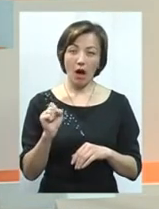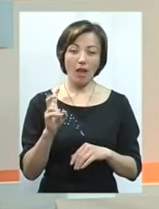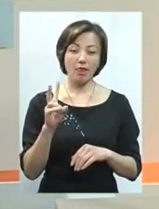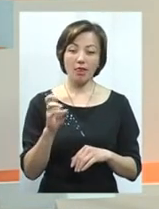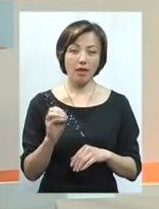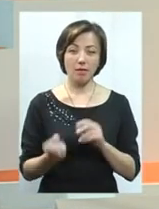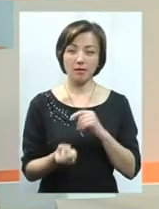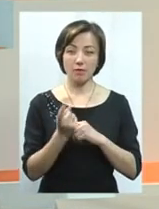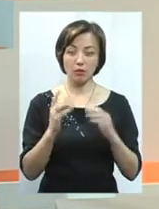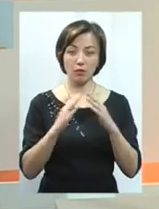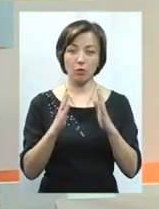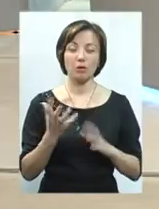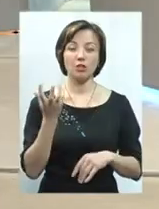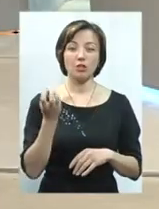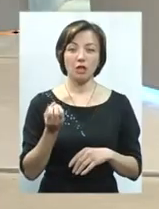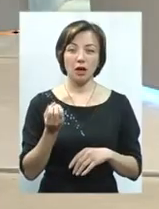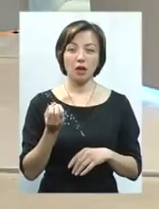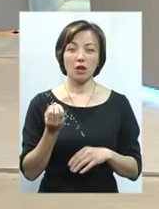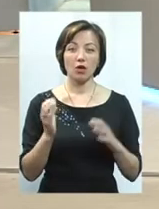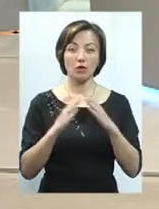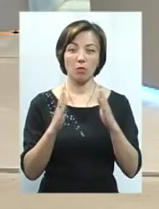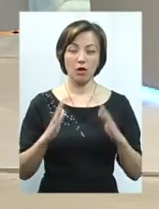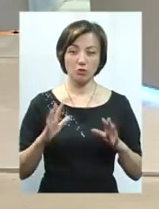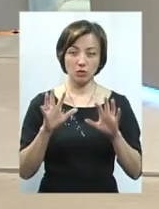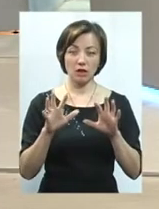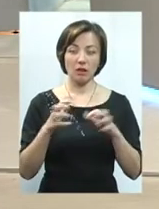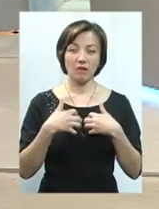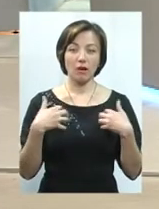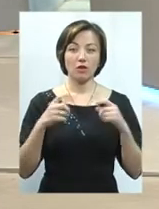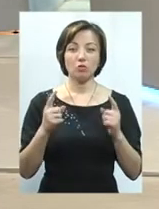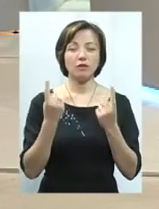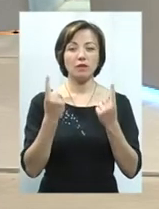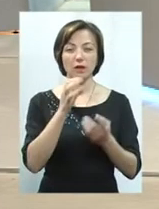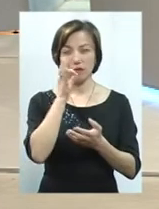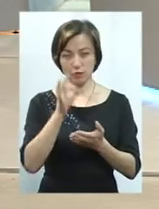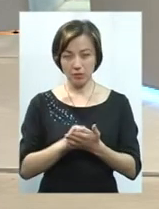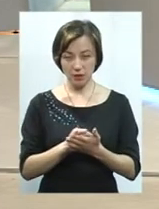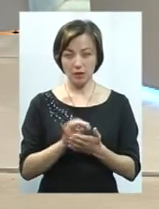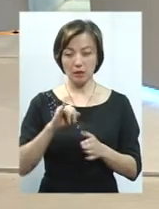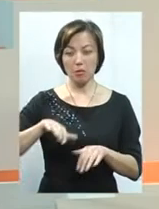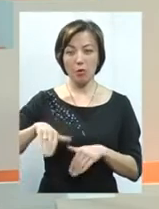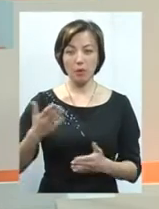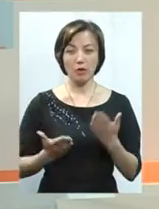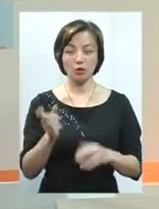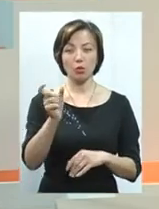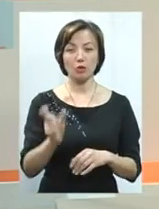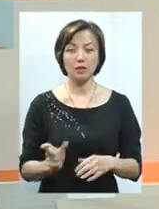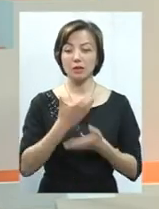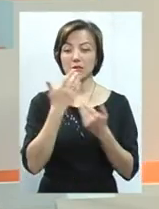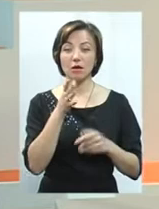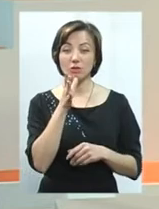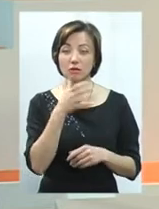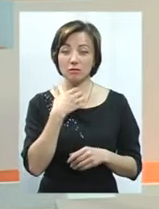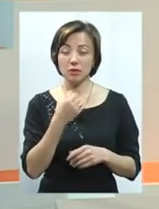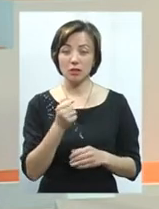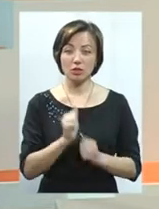заводити, скажімо, ще якогось домашнього улюбленця, тому що це дуже велика відповідальність. І потім, якщо людина не має часу,